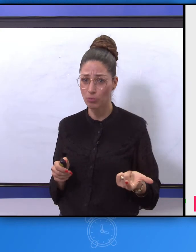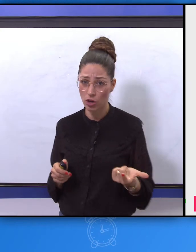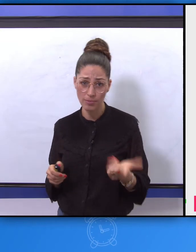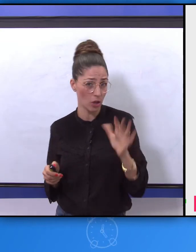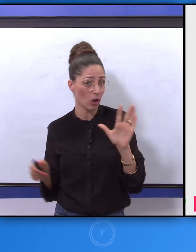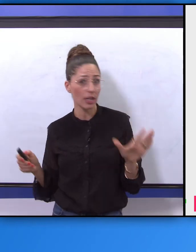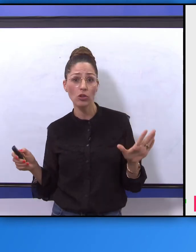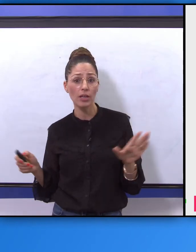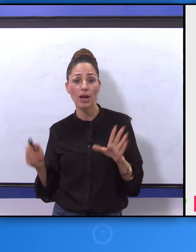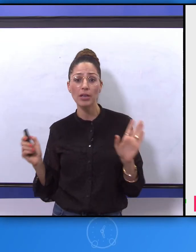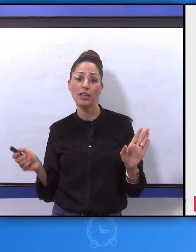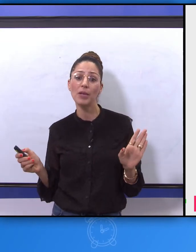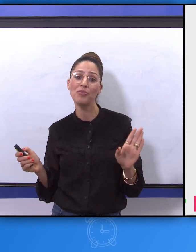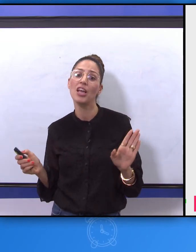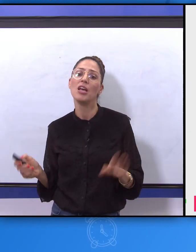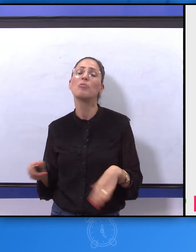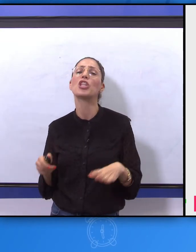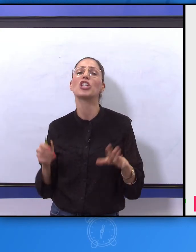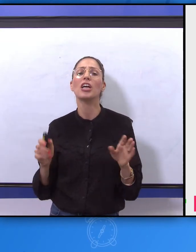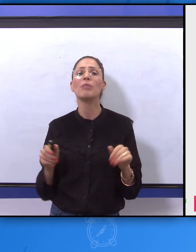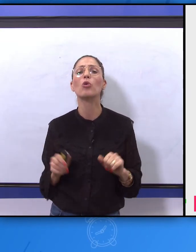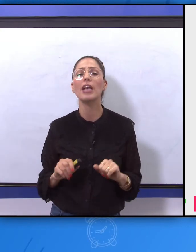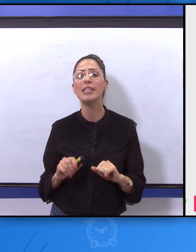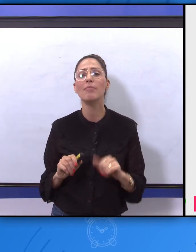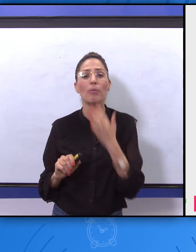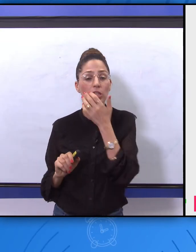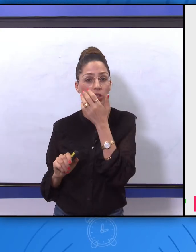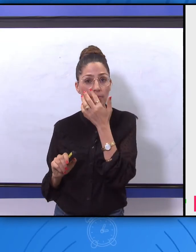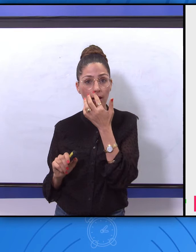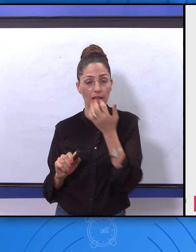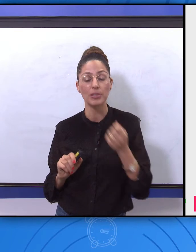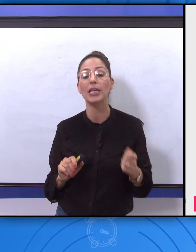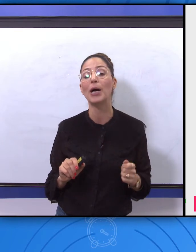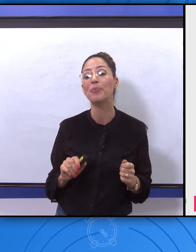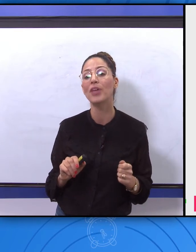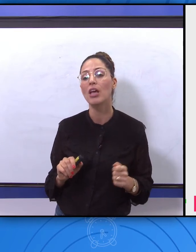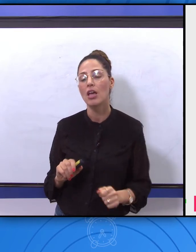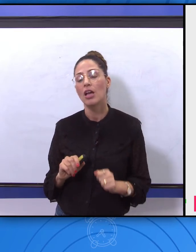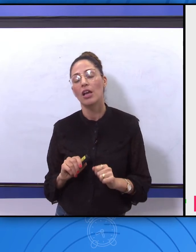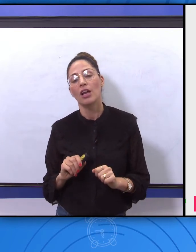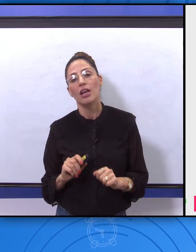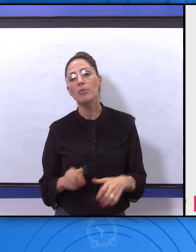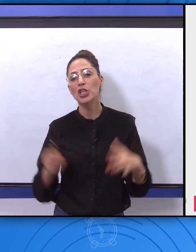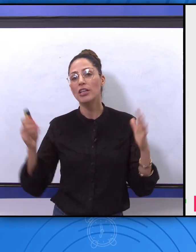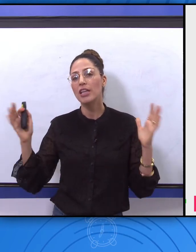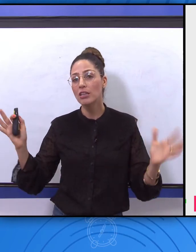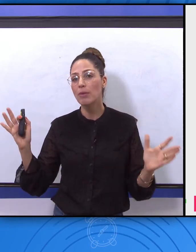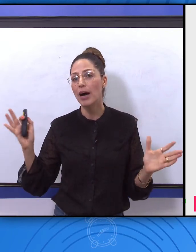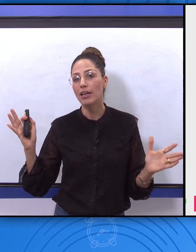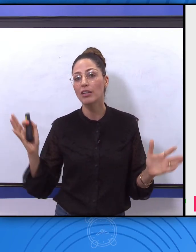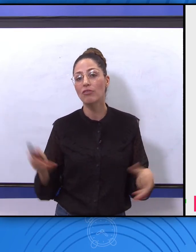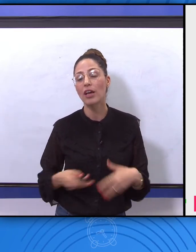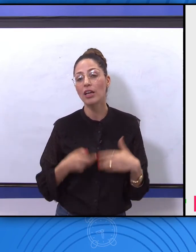משתעשת, אתם רואים? זה לא רק לגדולים, גם לקטנים. משתעשת עם חוטי צמר בין שני מעגלים, סליחה. למי שאין